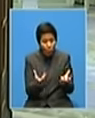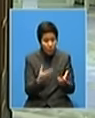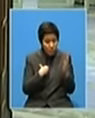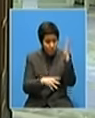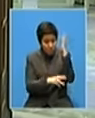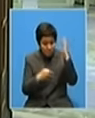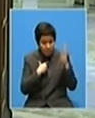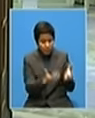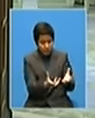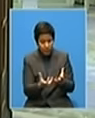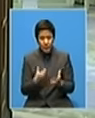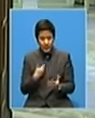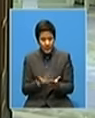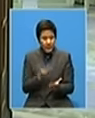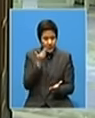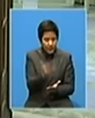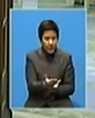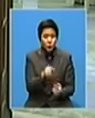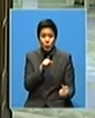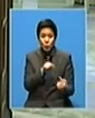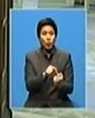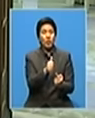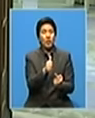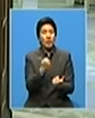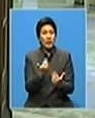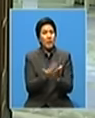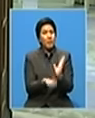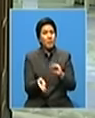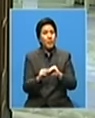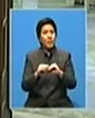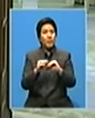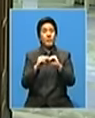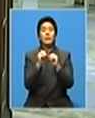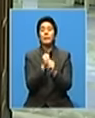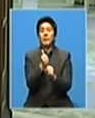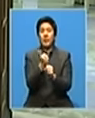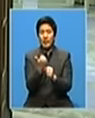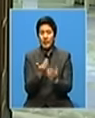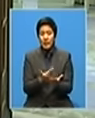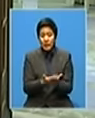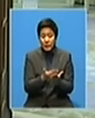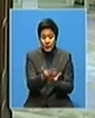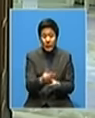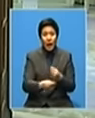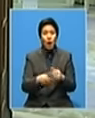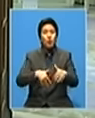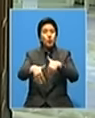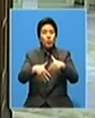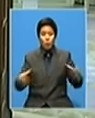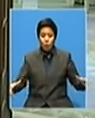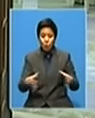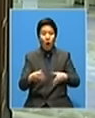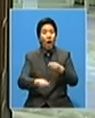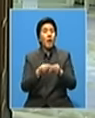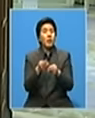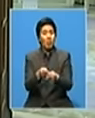ที่ซึ่งอาจจะทำให้ราคามันสูงขึ้นนะครับเท่าที่รับทราบนั้นการซื้อขายในพื้นที่ตั้งตลาดชุมชนต่างๆนั้นทำให้รา